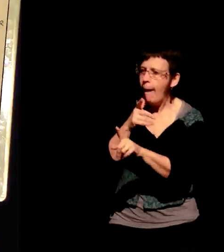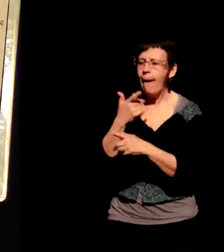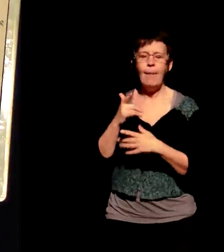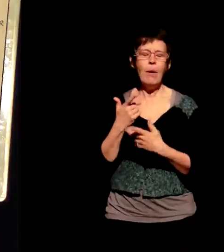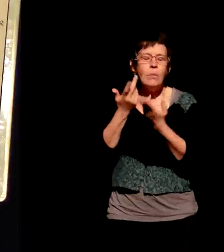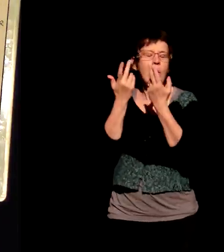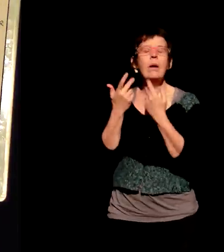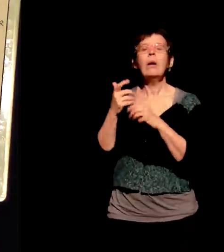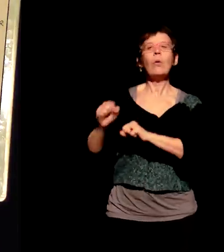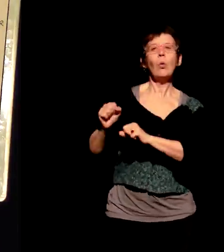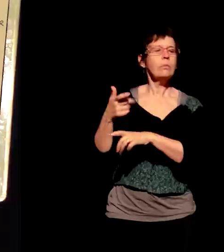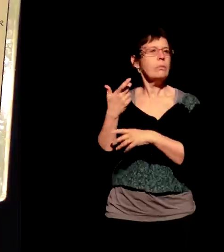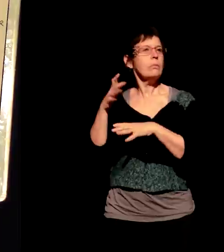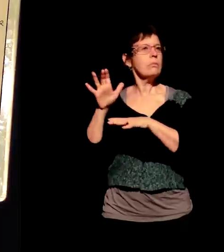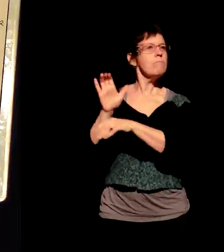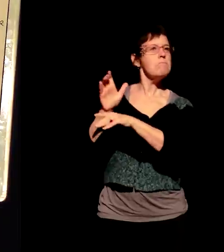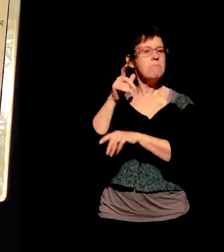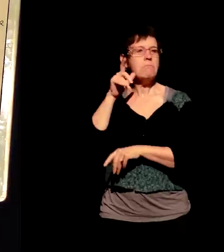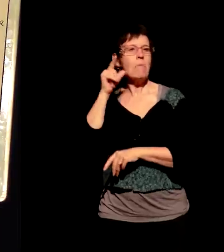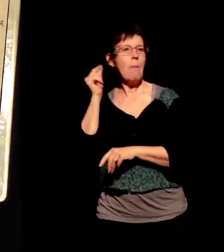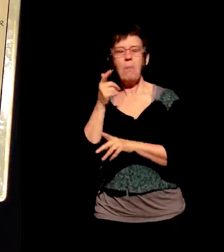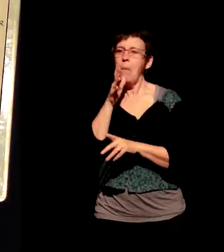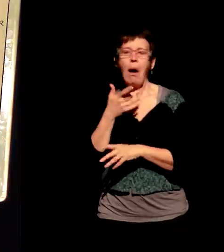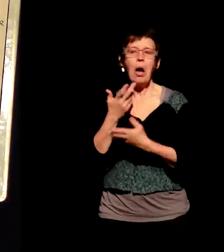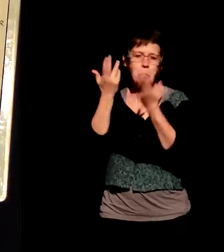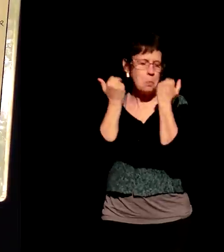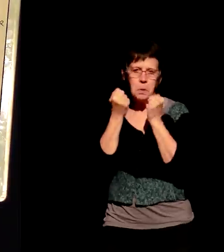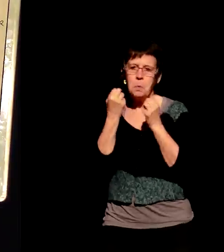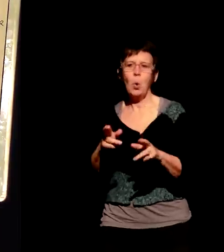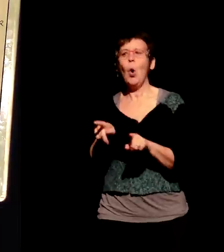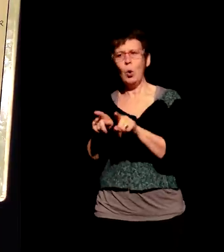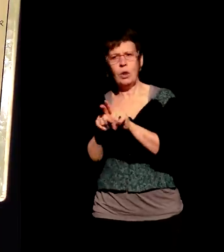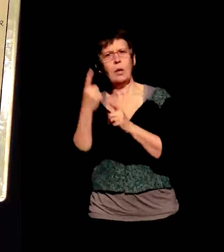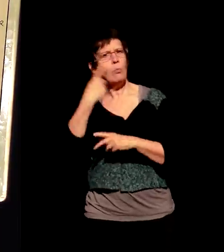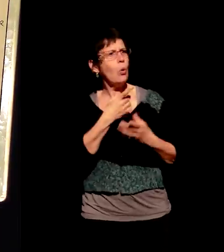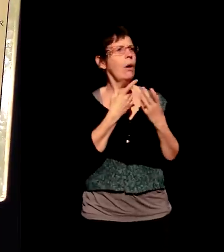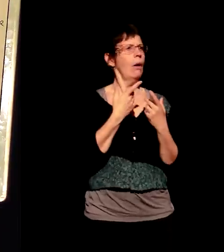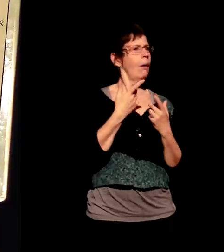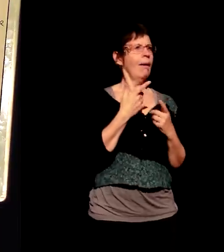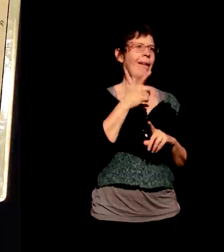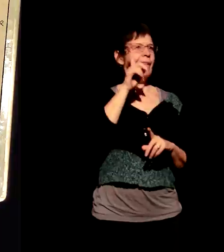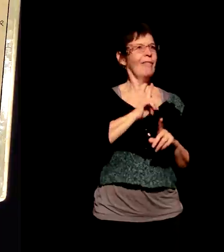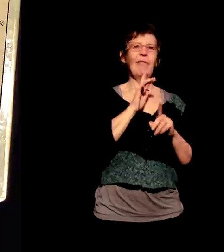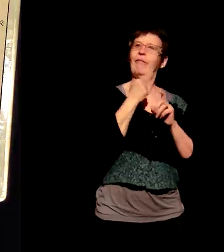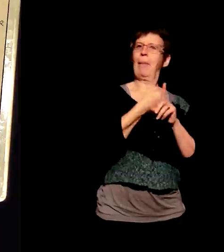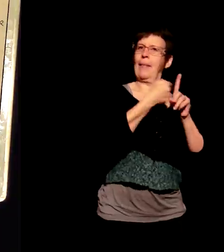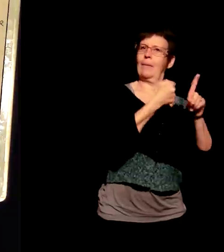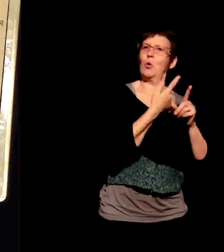forcément soumises, elles ne peuvent pas l'avoir choisi, et en même temps elles sont dangereuses pour la laïcité, pour le féminisme, etc. Donc il y a toujours cette double idée.